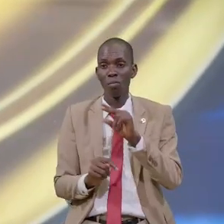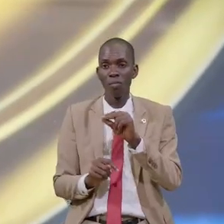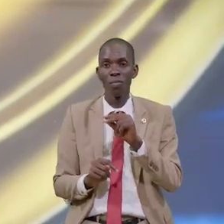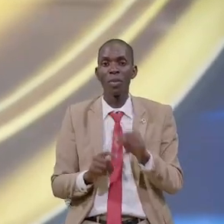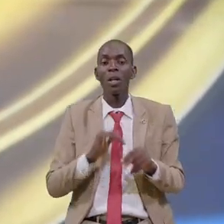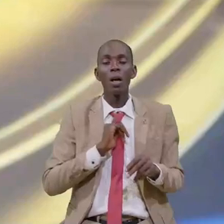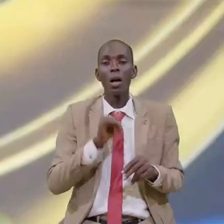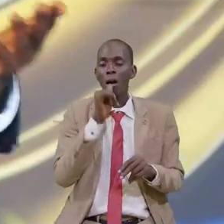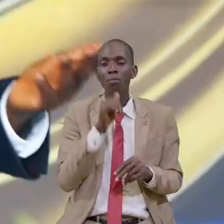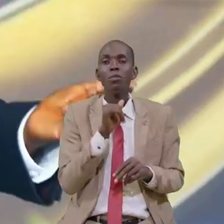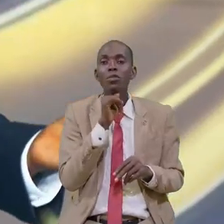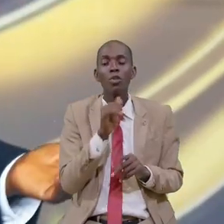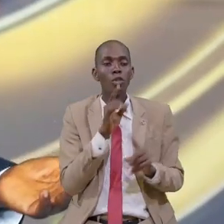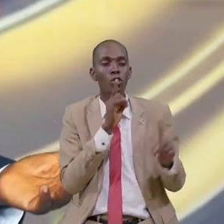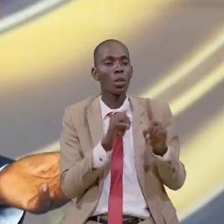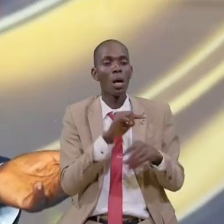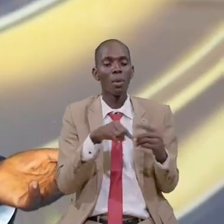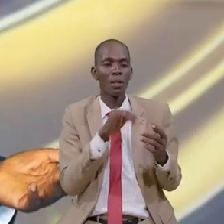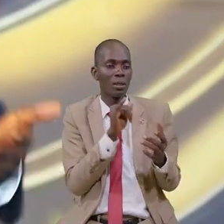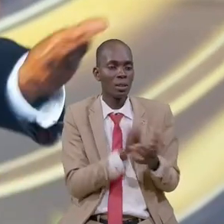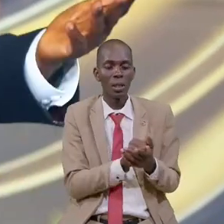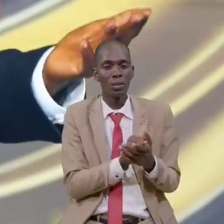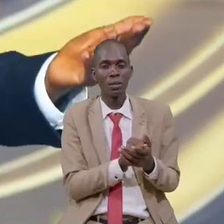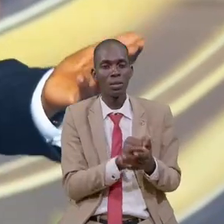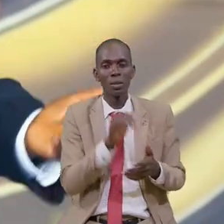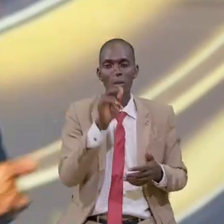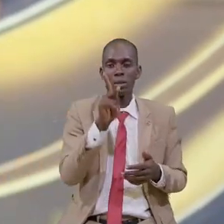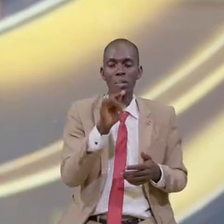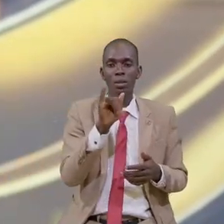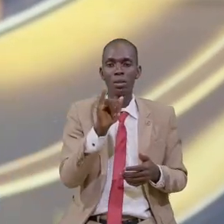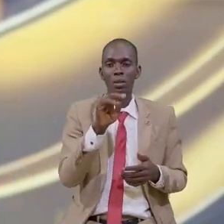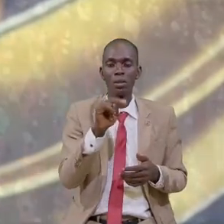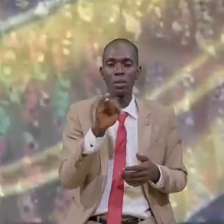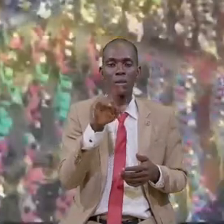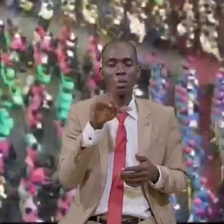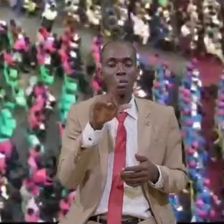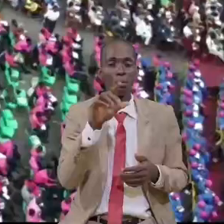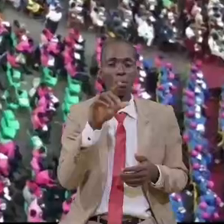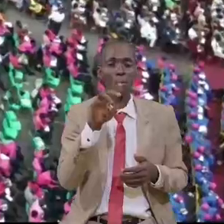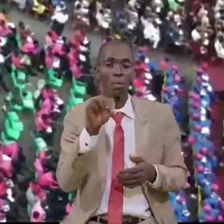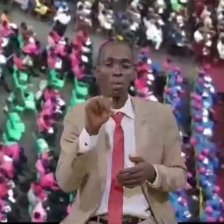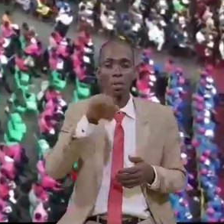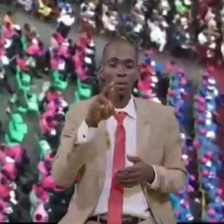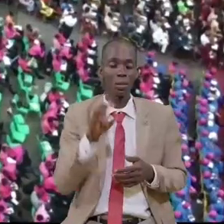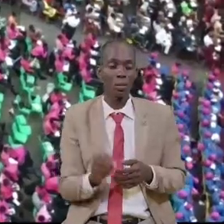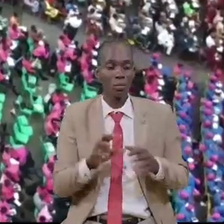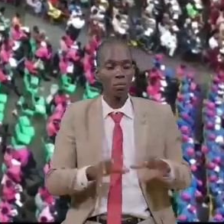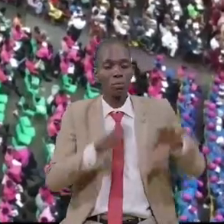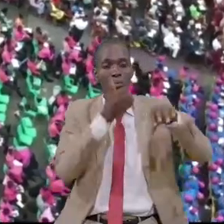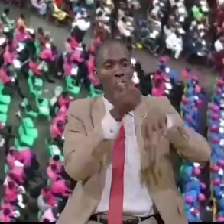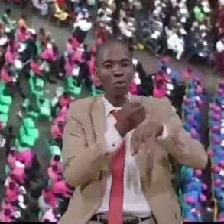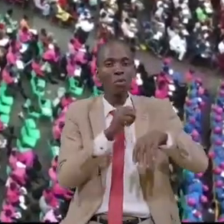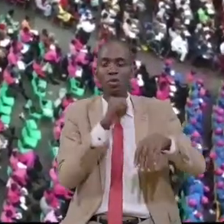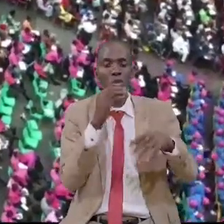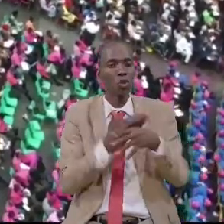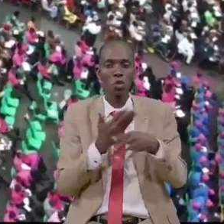montagne, Kilimandjaro, elle ne te dérange pas. Elle n'est pas un problème pour toi. Tu n'as même pas besoin d'aller jusque là-bas. Pourquoi